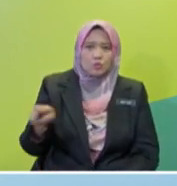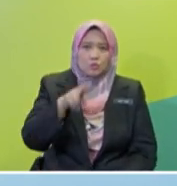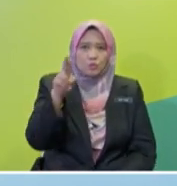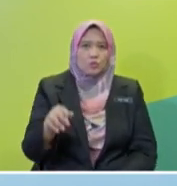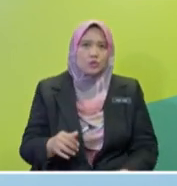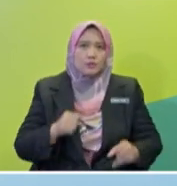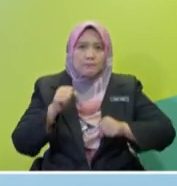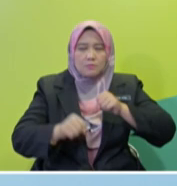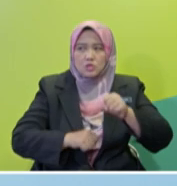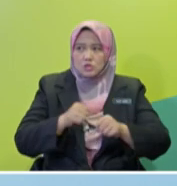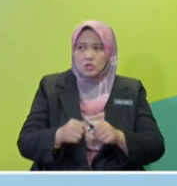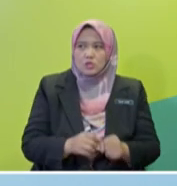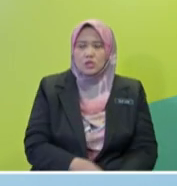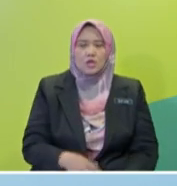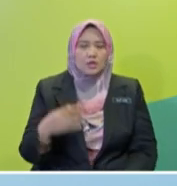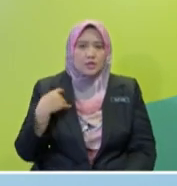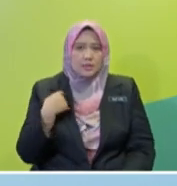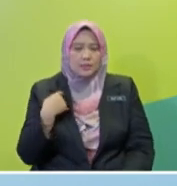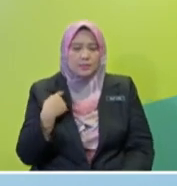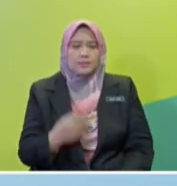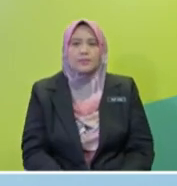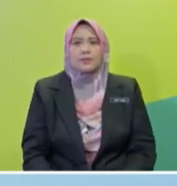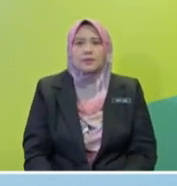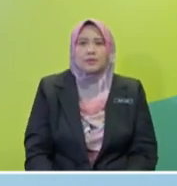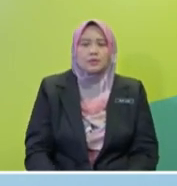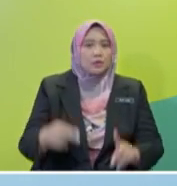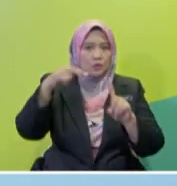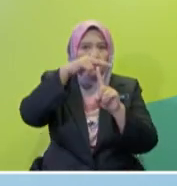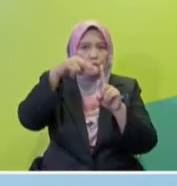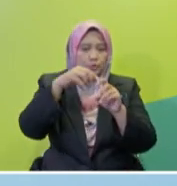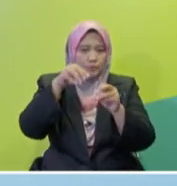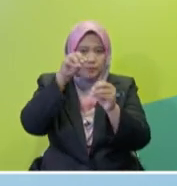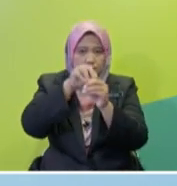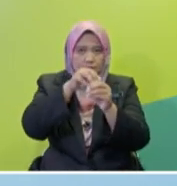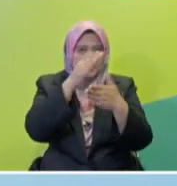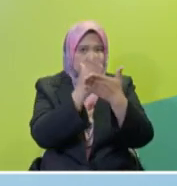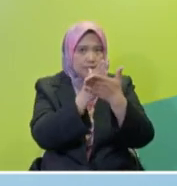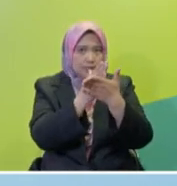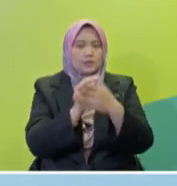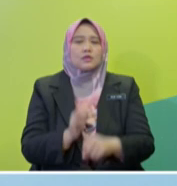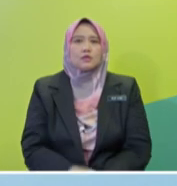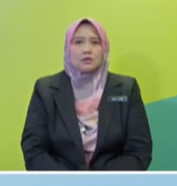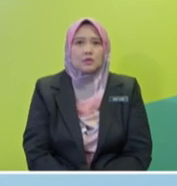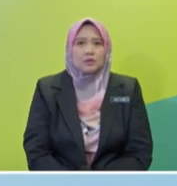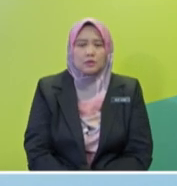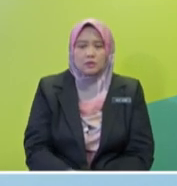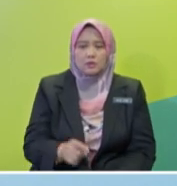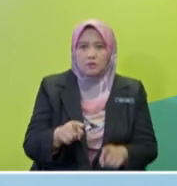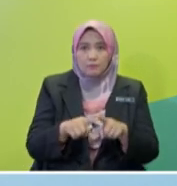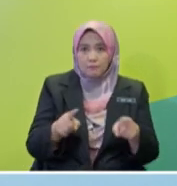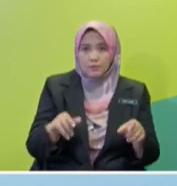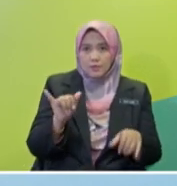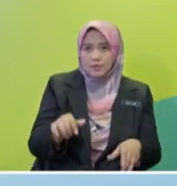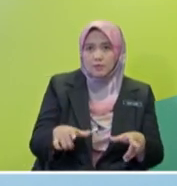jadi lamu utama ini akan dipautkan selama-lama lain tetapi pengunjung tepat sekembali ke laman utama sebelum dipautkan